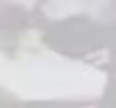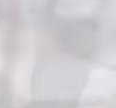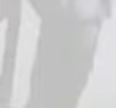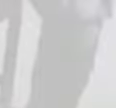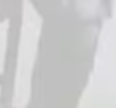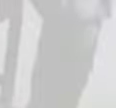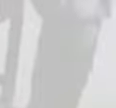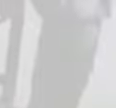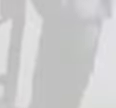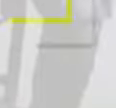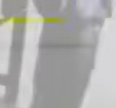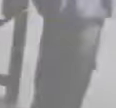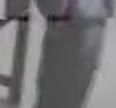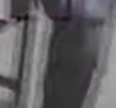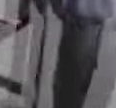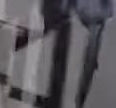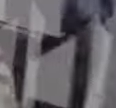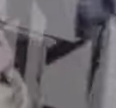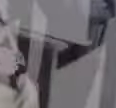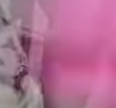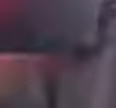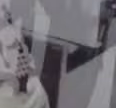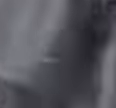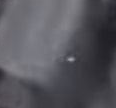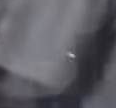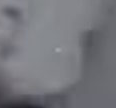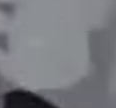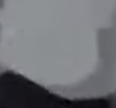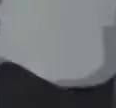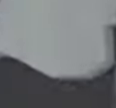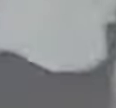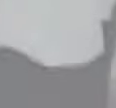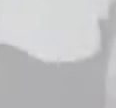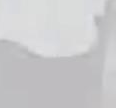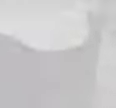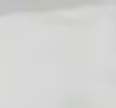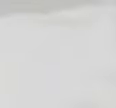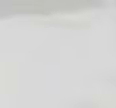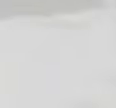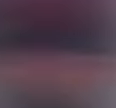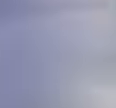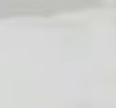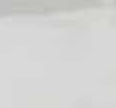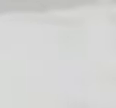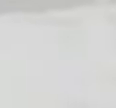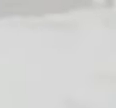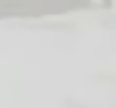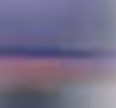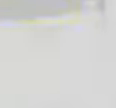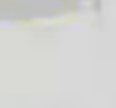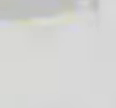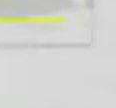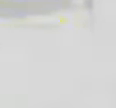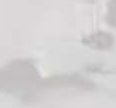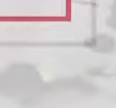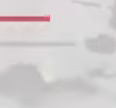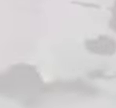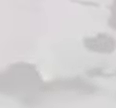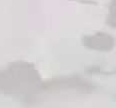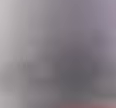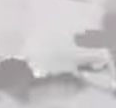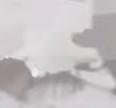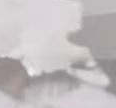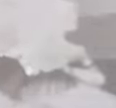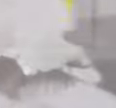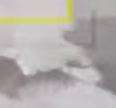kita. Dan kita perlu lakukannya bersama. Jangan nafikan hak kita. Hak memilih, peluang